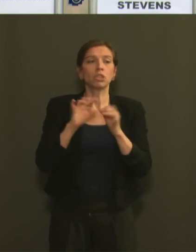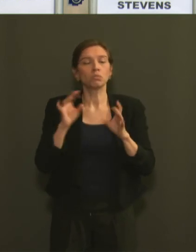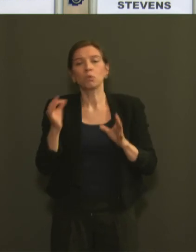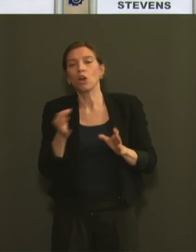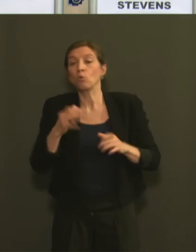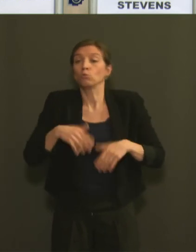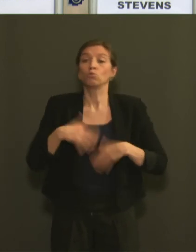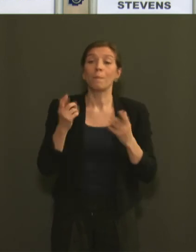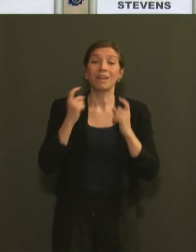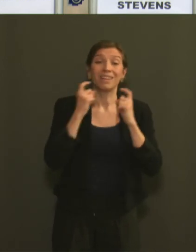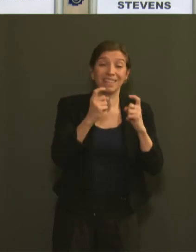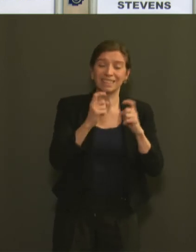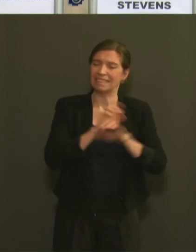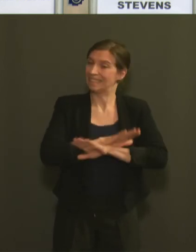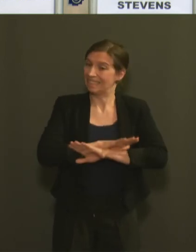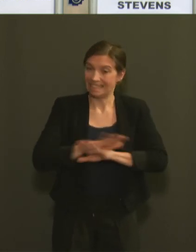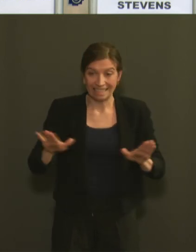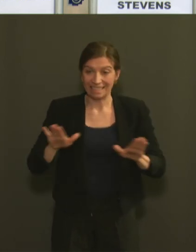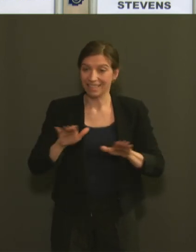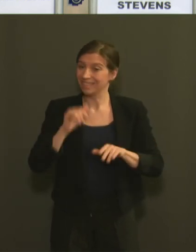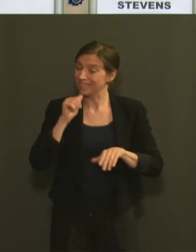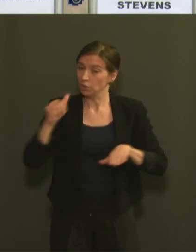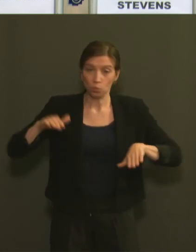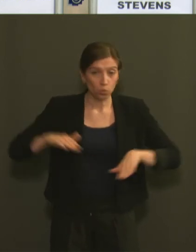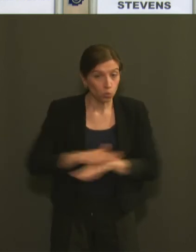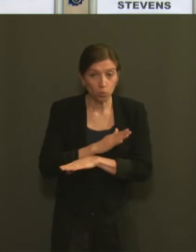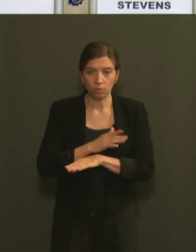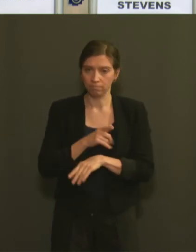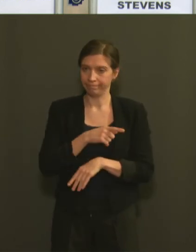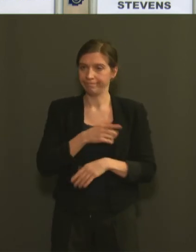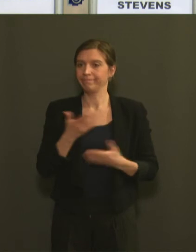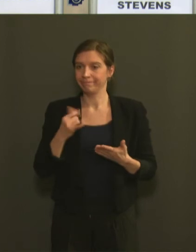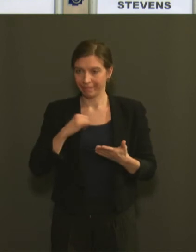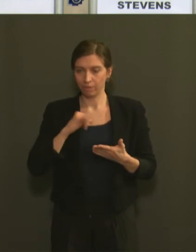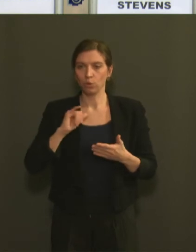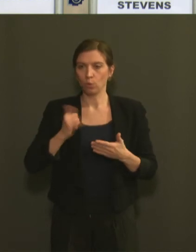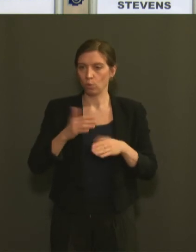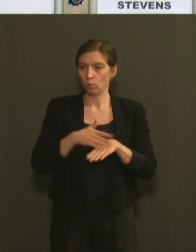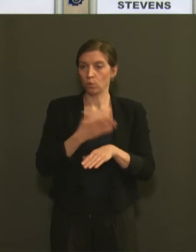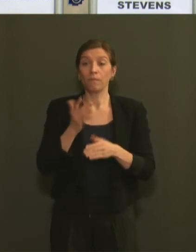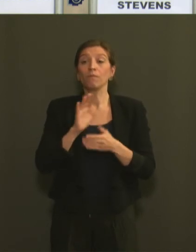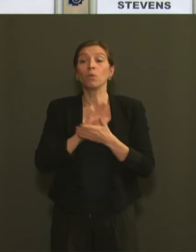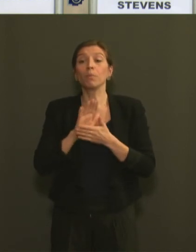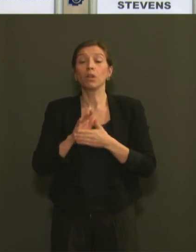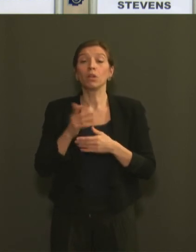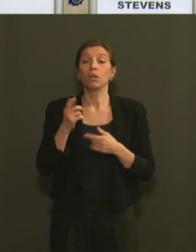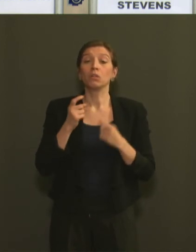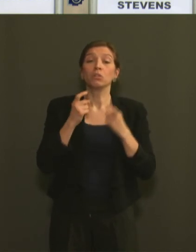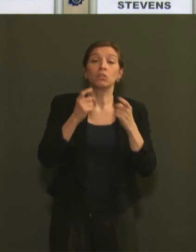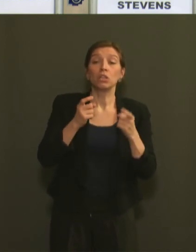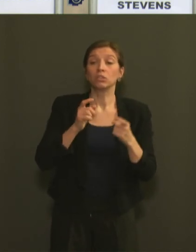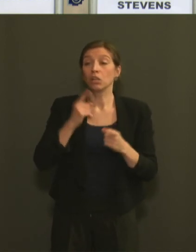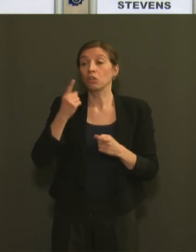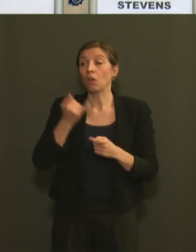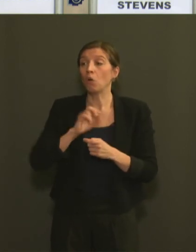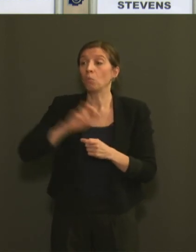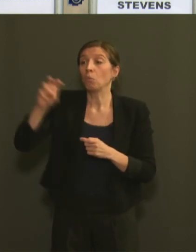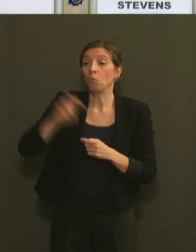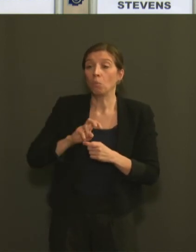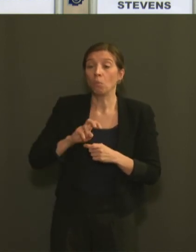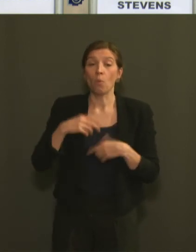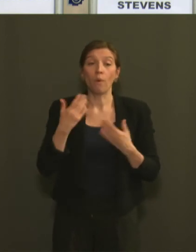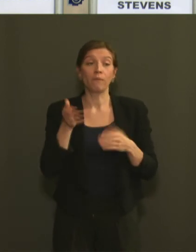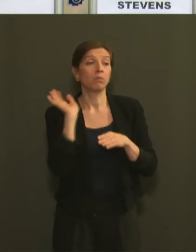hafjell 14h une coque d'à tribe ce sommet d'ax bref si tu vas séisme